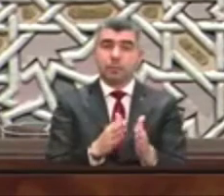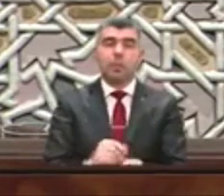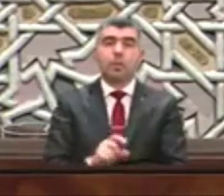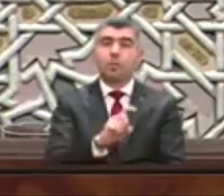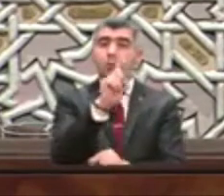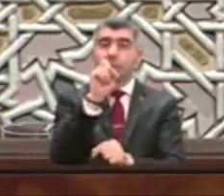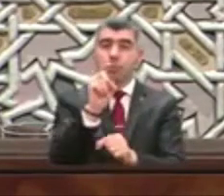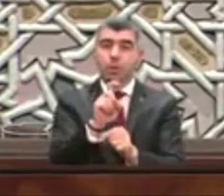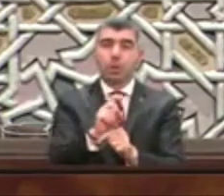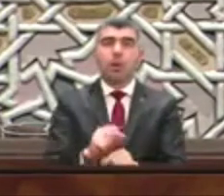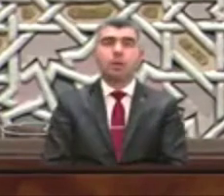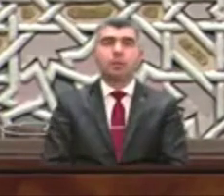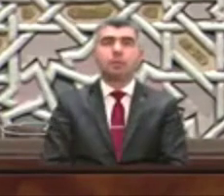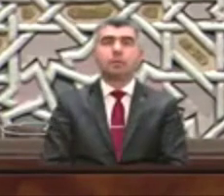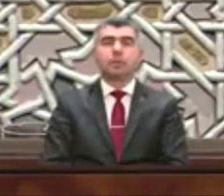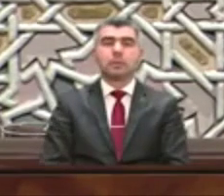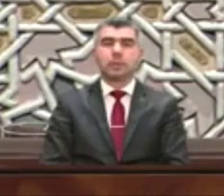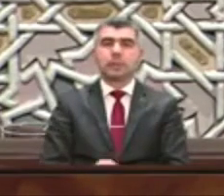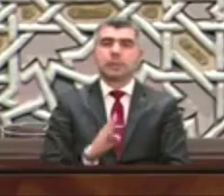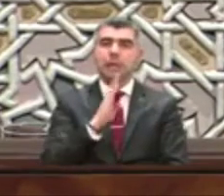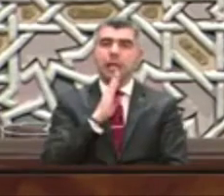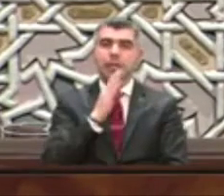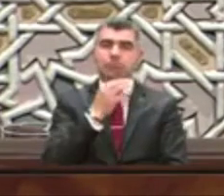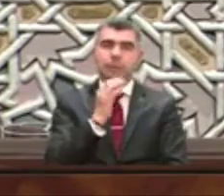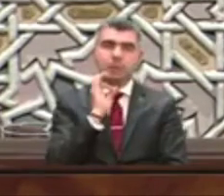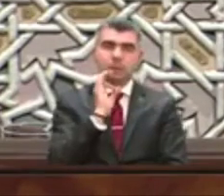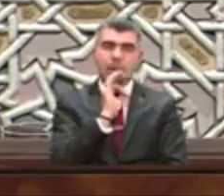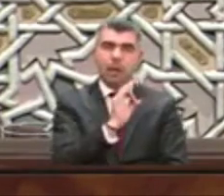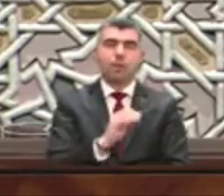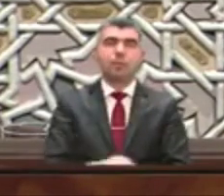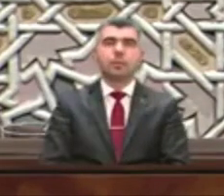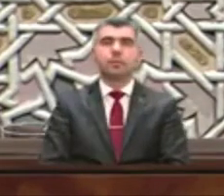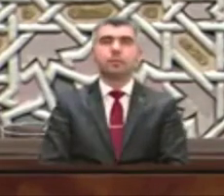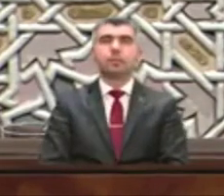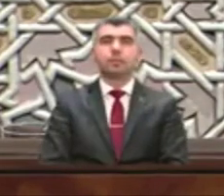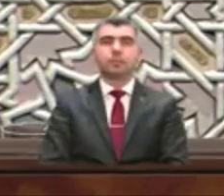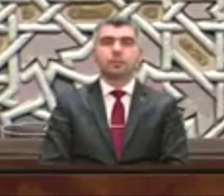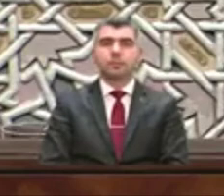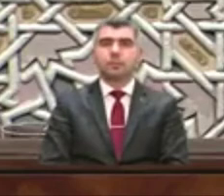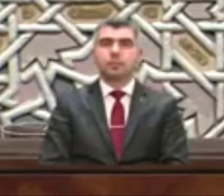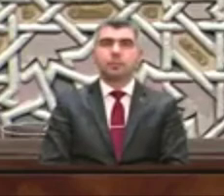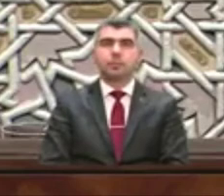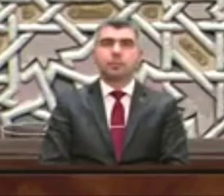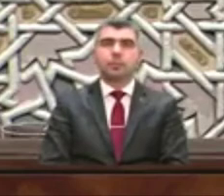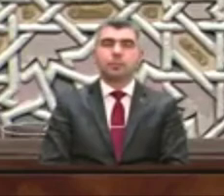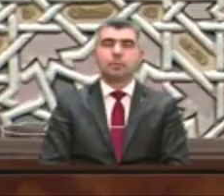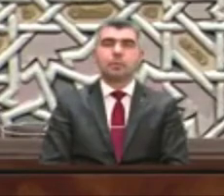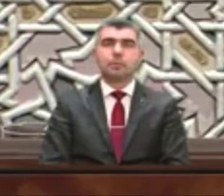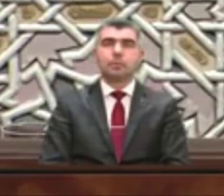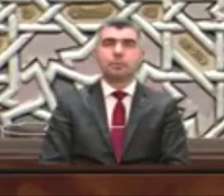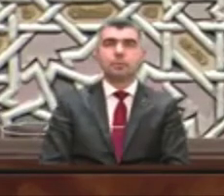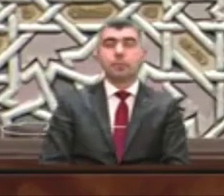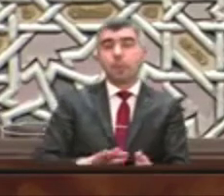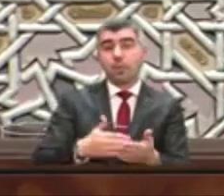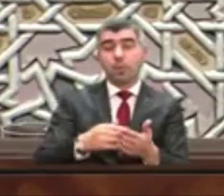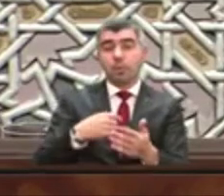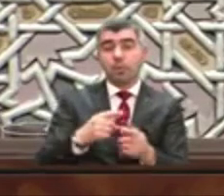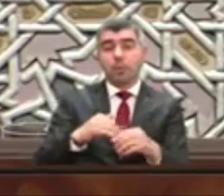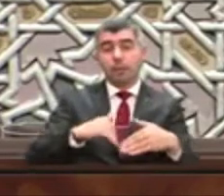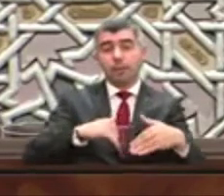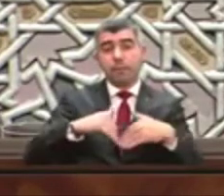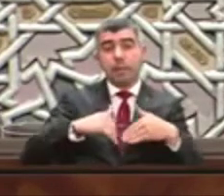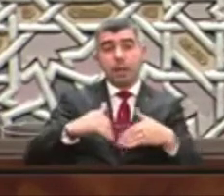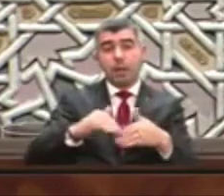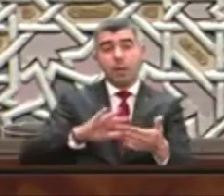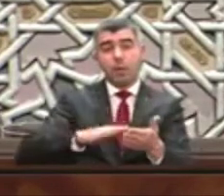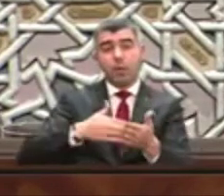السؤال 12 وهو السؤال الاخير قبل ان نرفع الجلسه للصلاه، متعلق بمآل بعض الطرق للسيدات